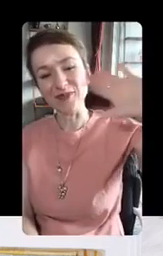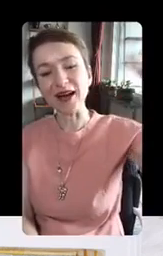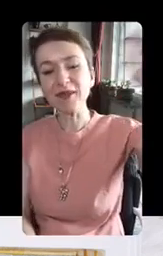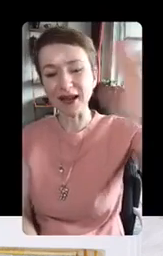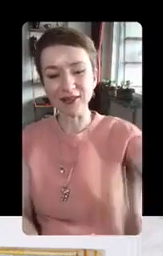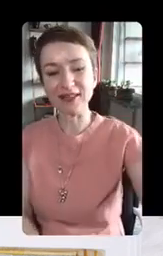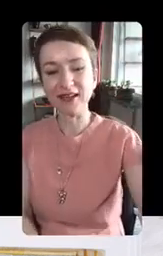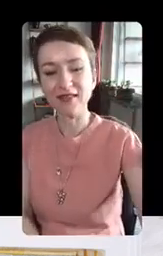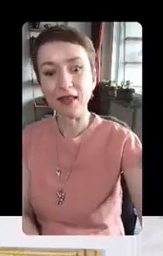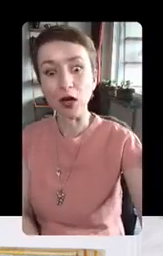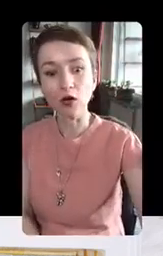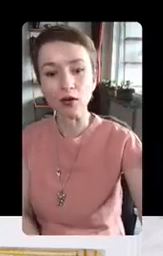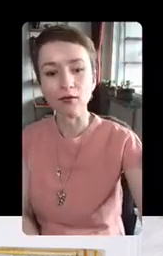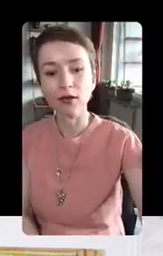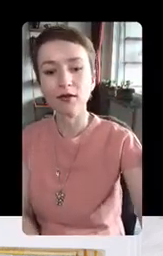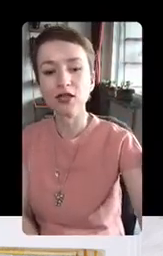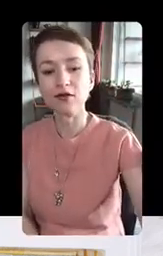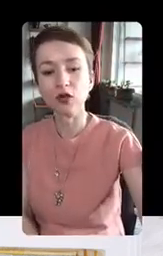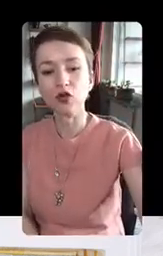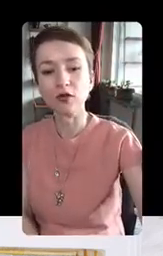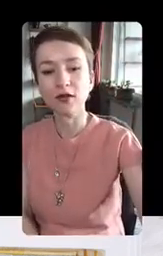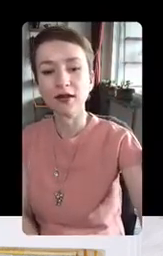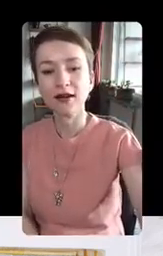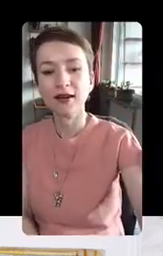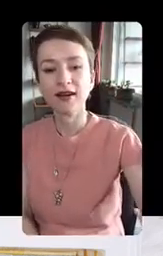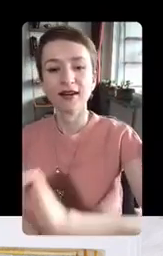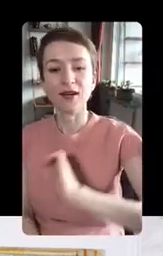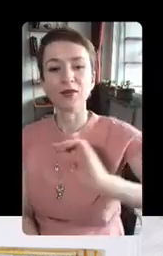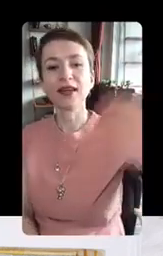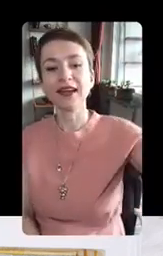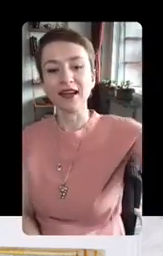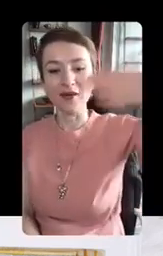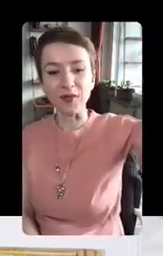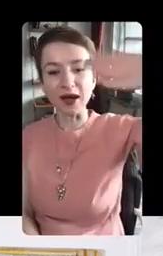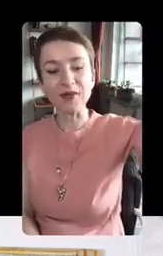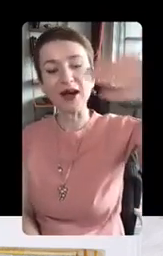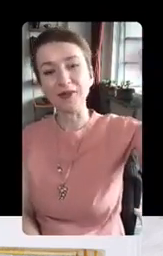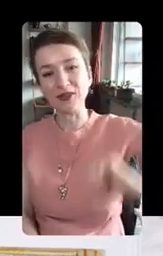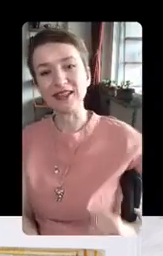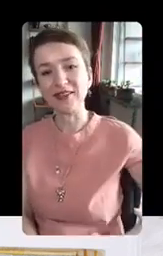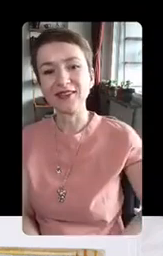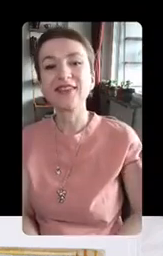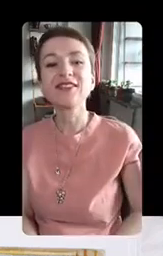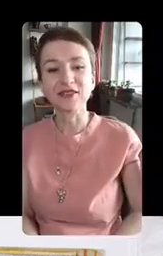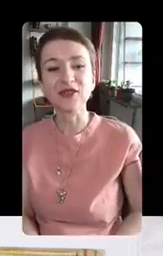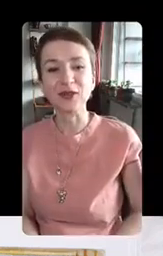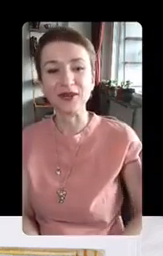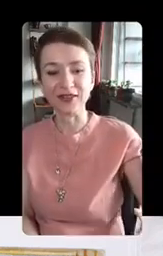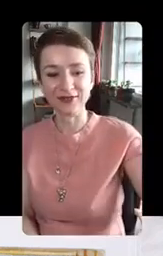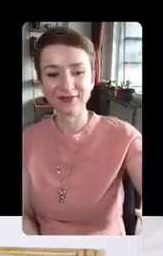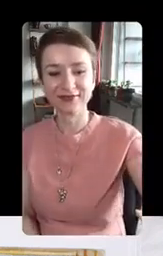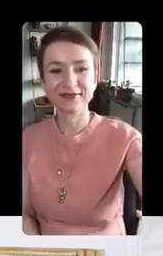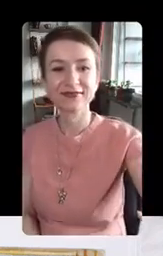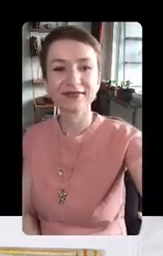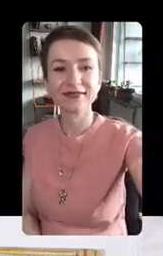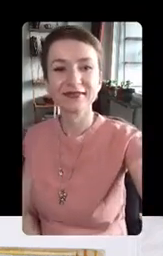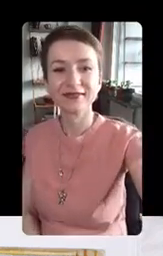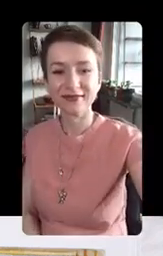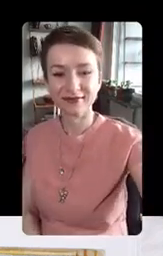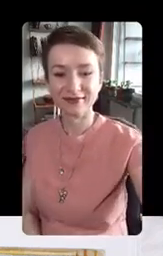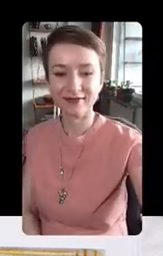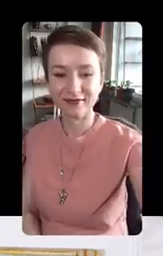встреч. Пока-пока, друзья. Так, сейчас включу комментарий. Пока-пока, друзья. Всего доброго.